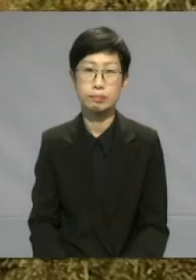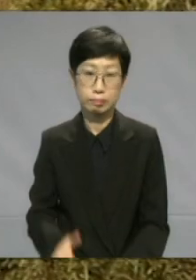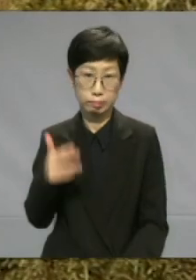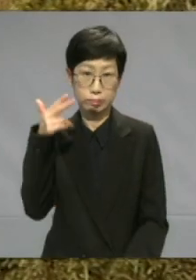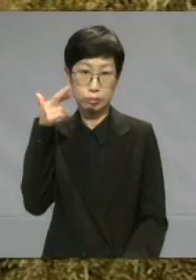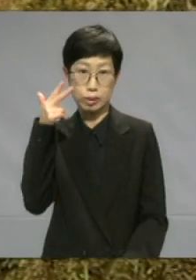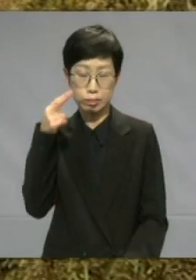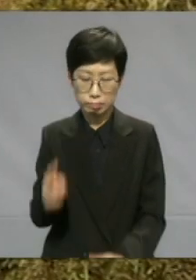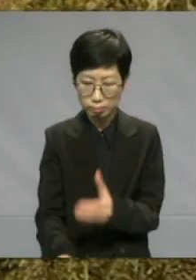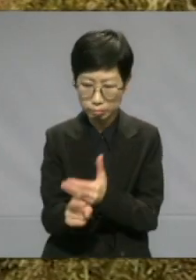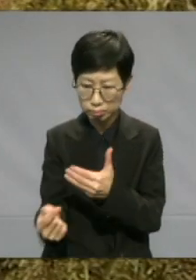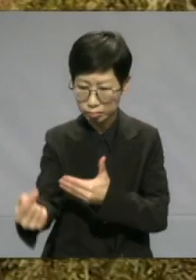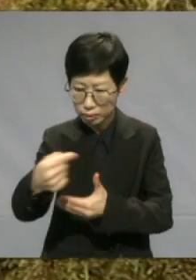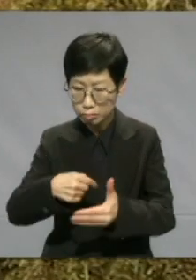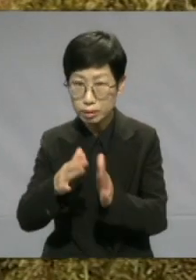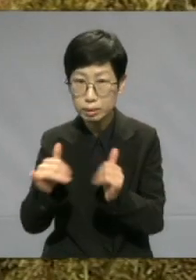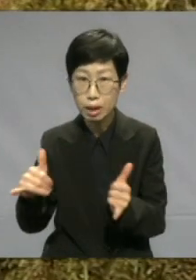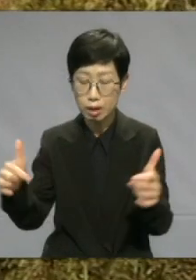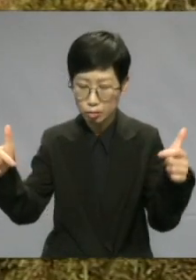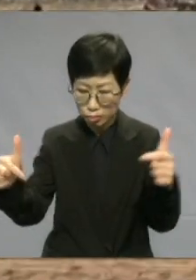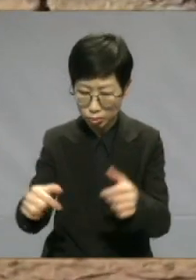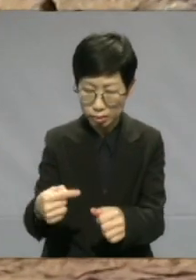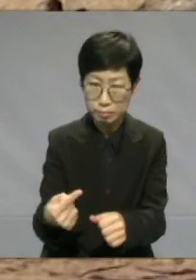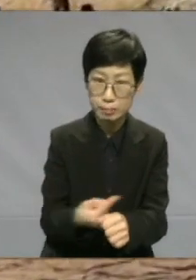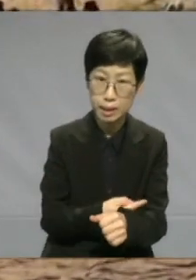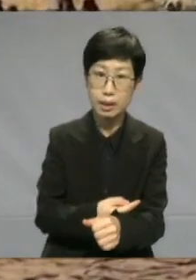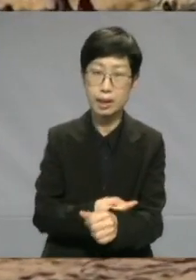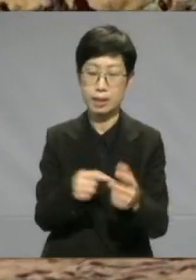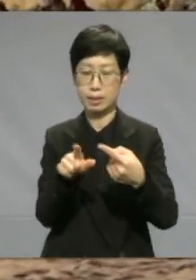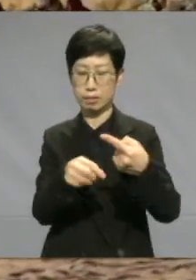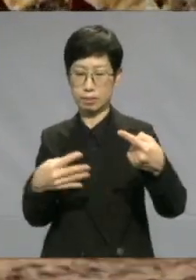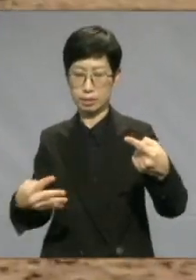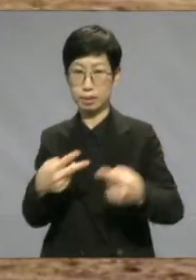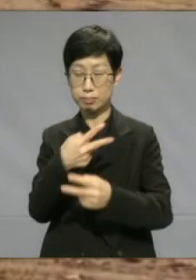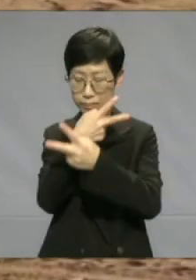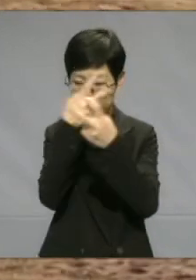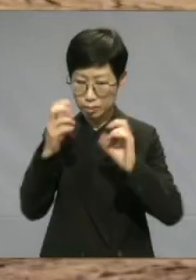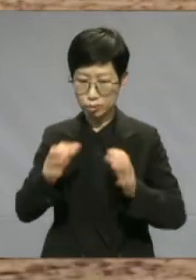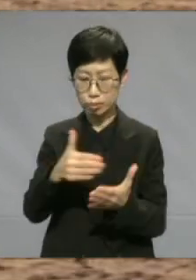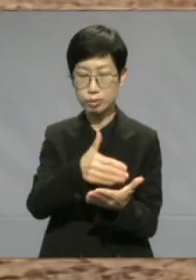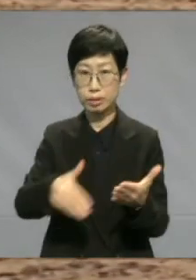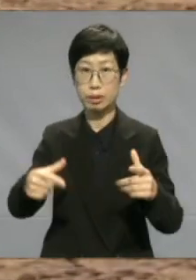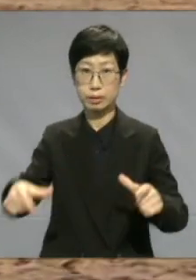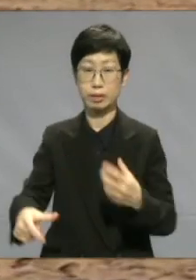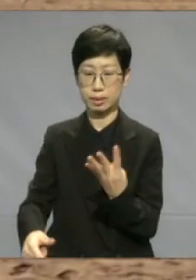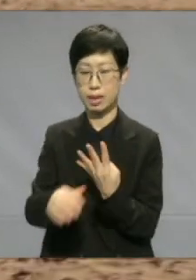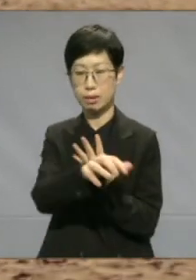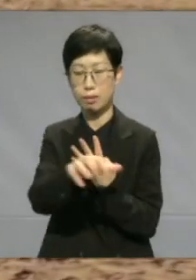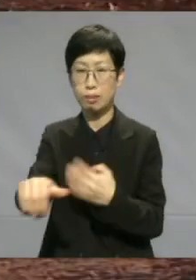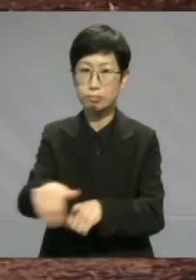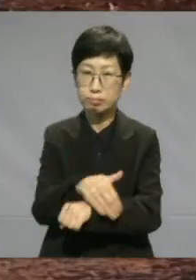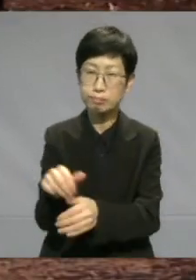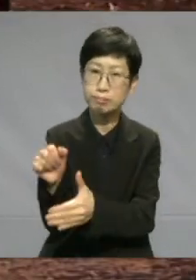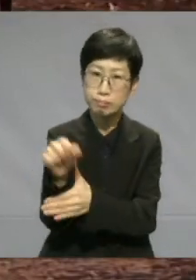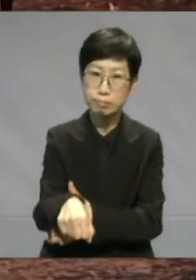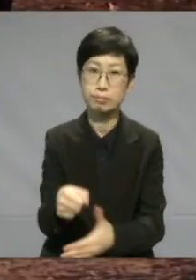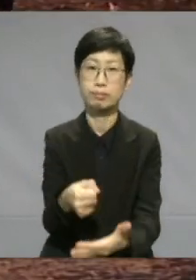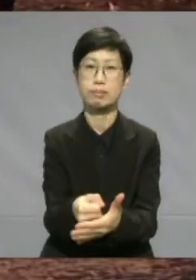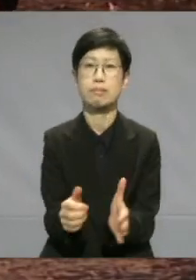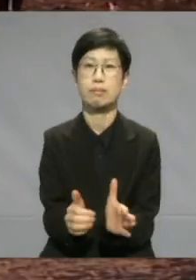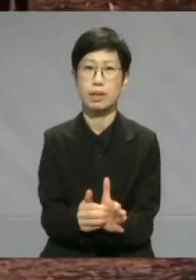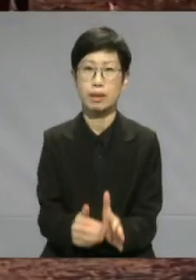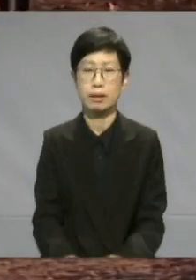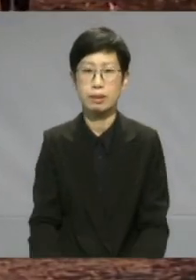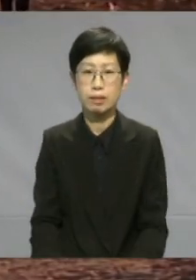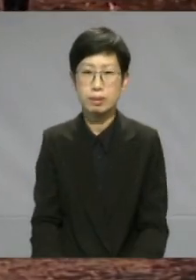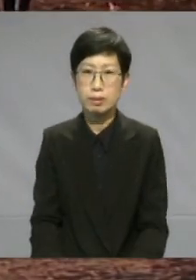미국이 불법 이민자가 감소함에 따라 현지 시간 4일 멕시코와의 국경 지역 네 곳 통행을 재개하기로 결정했습니다.